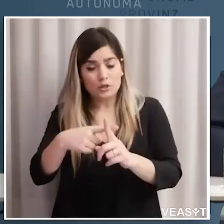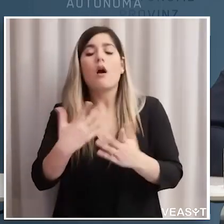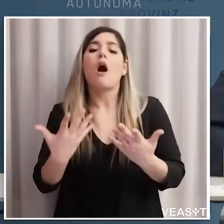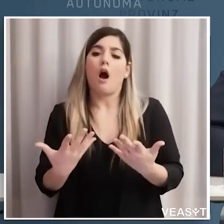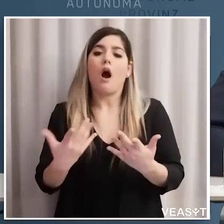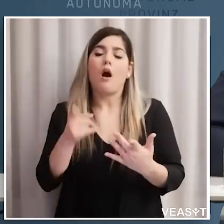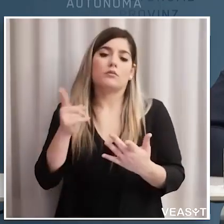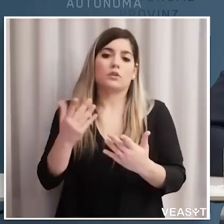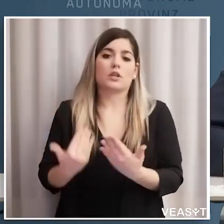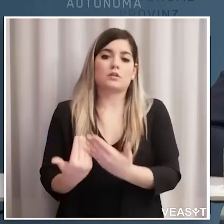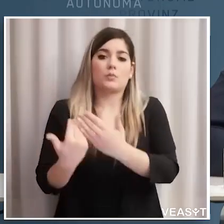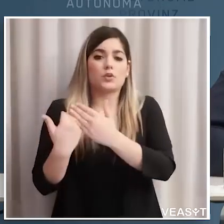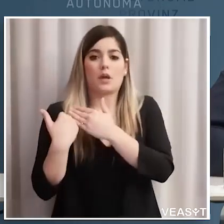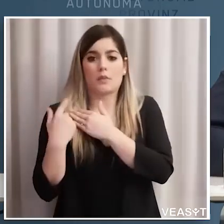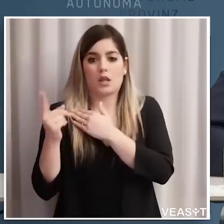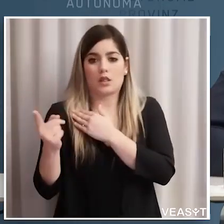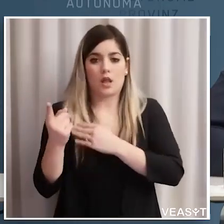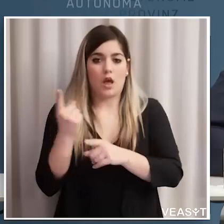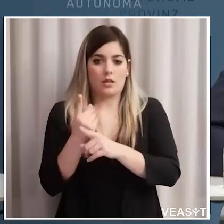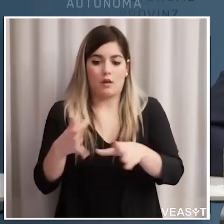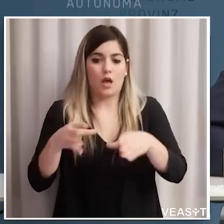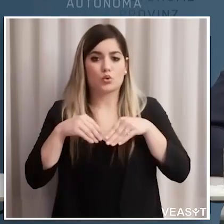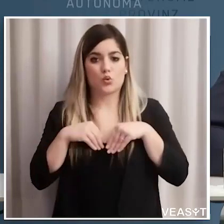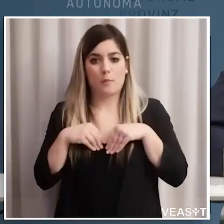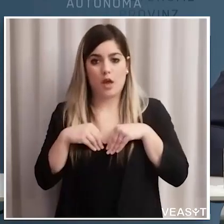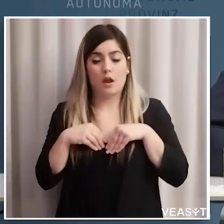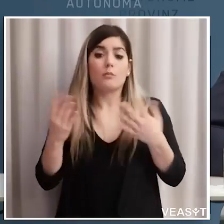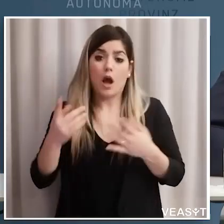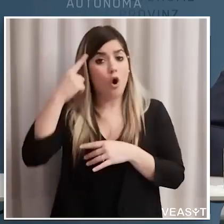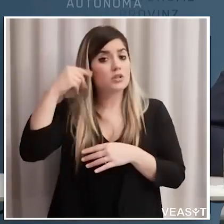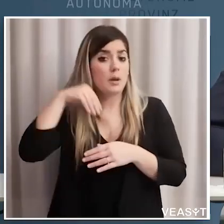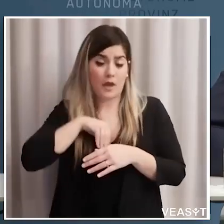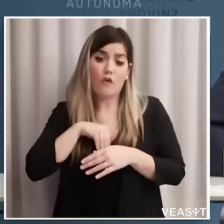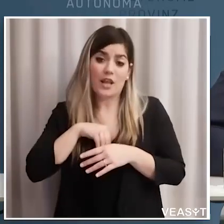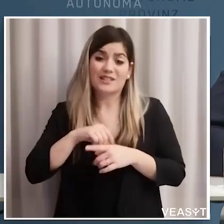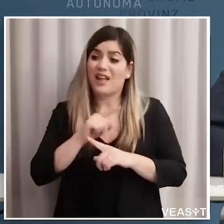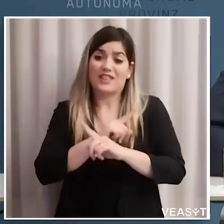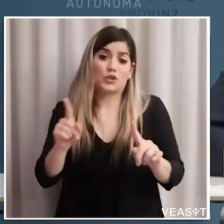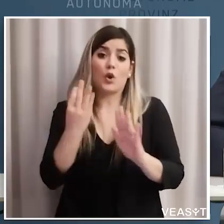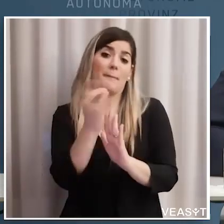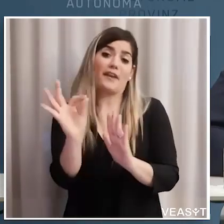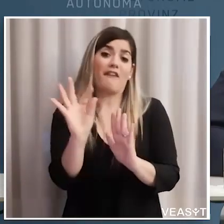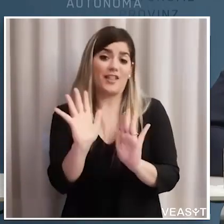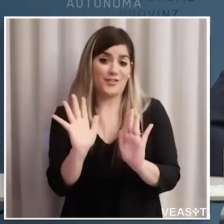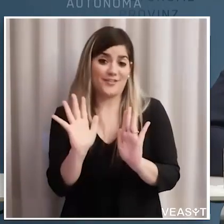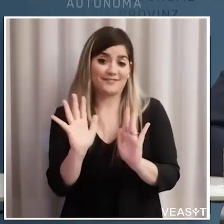funzione, nella consapevolezza che nessuno è perfetto, ma ovviamente che bisogna impegnarsi al